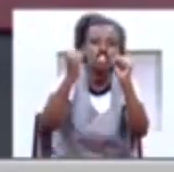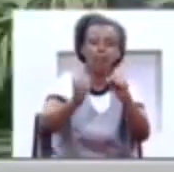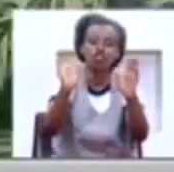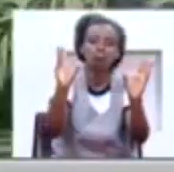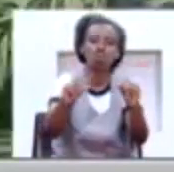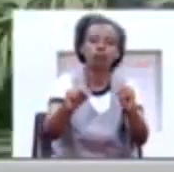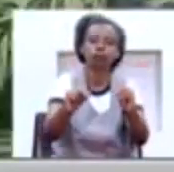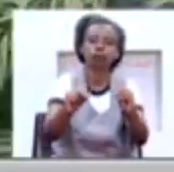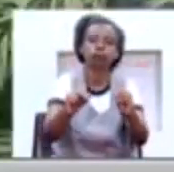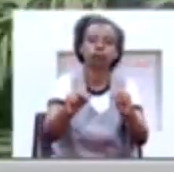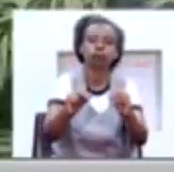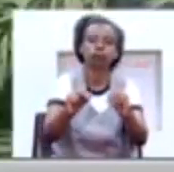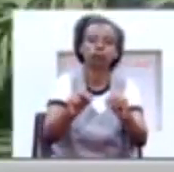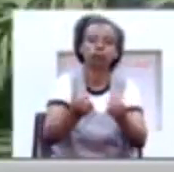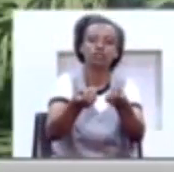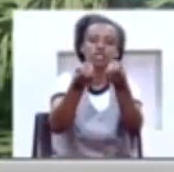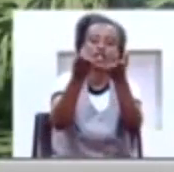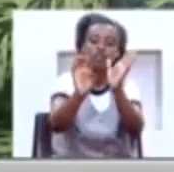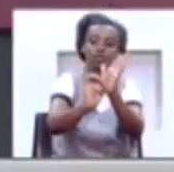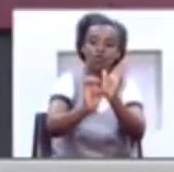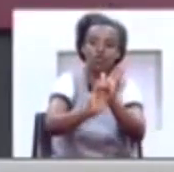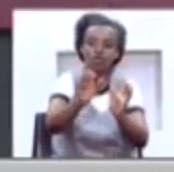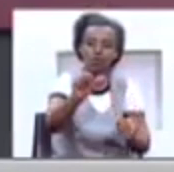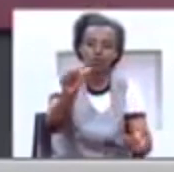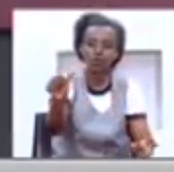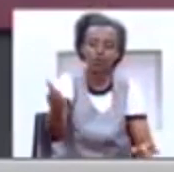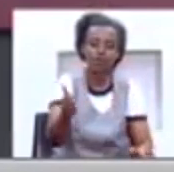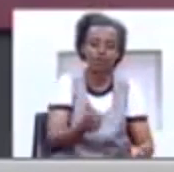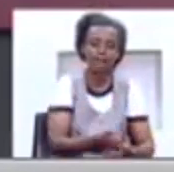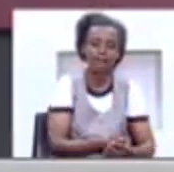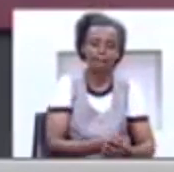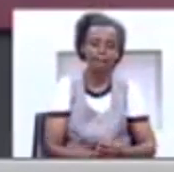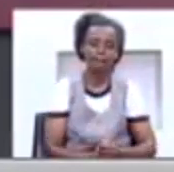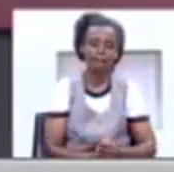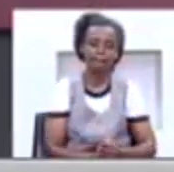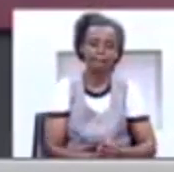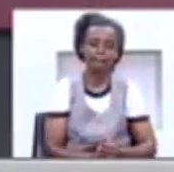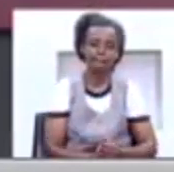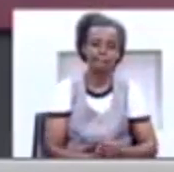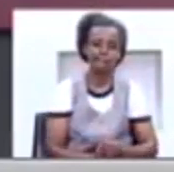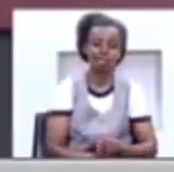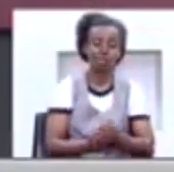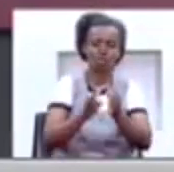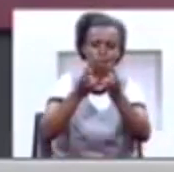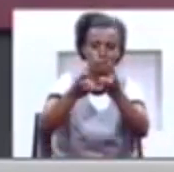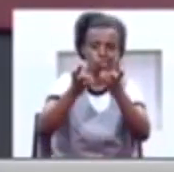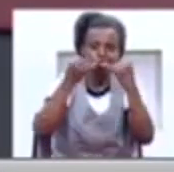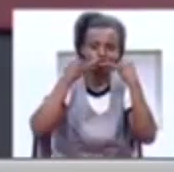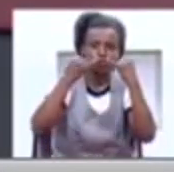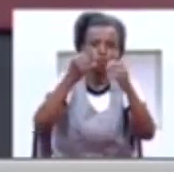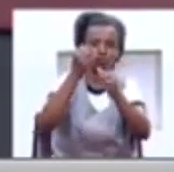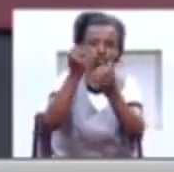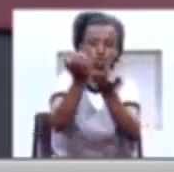yego urugero rundi rero ngiye kubereka ni uburyo nababwiye noneho